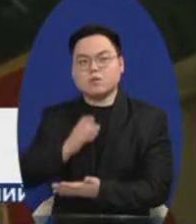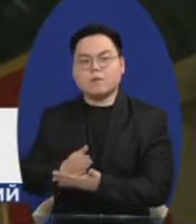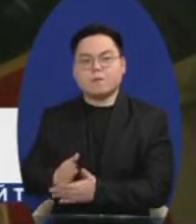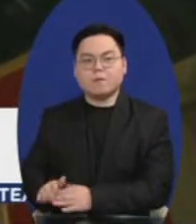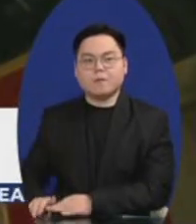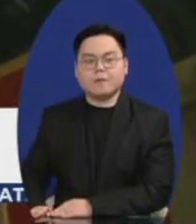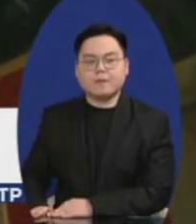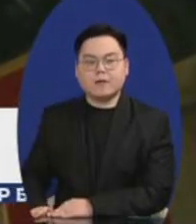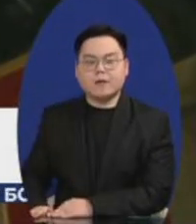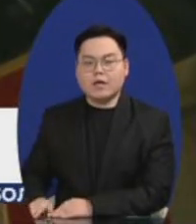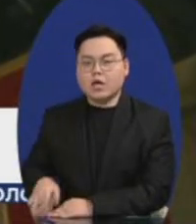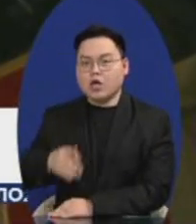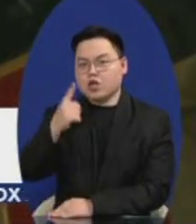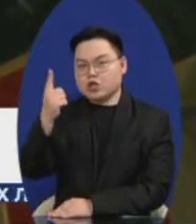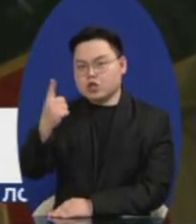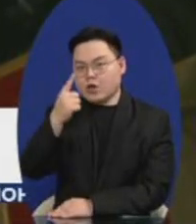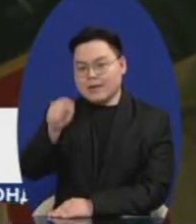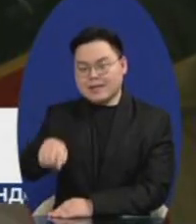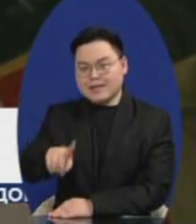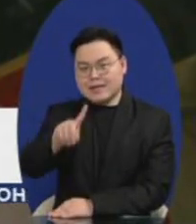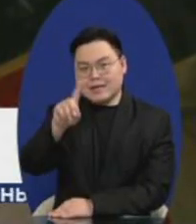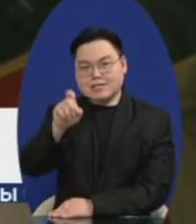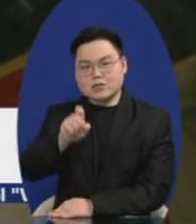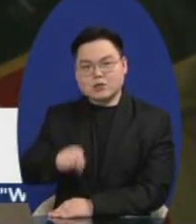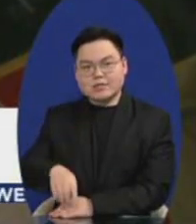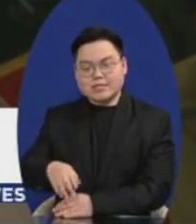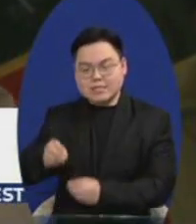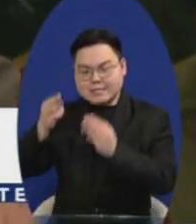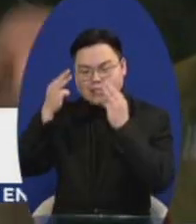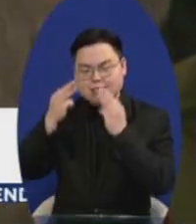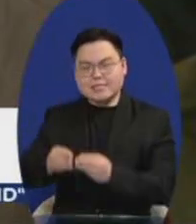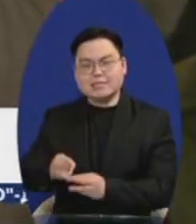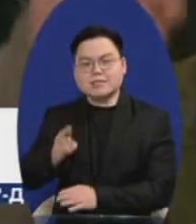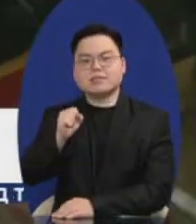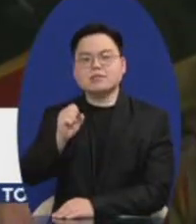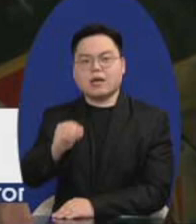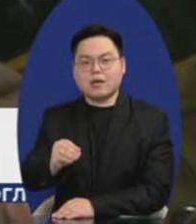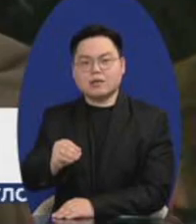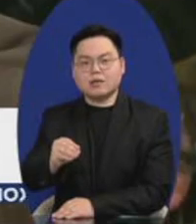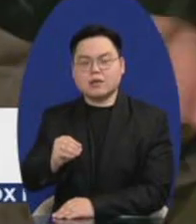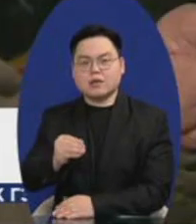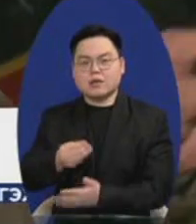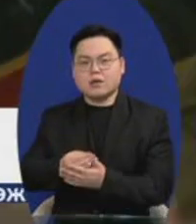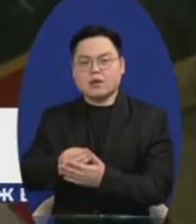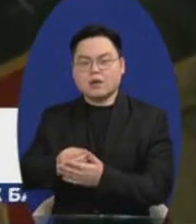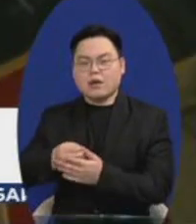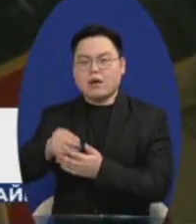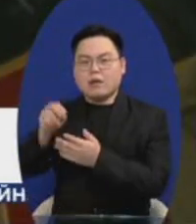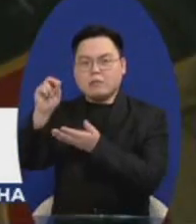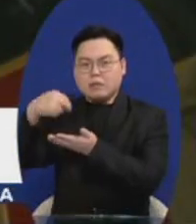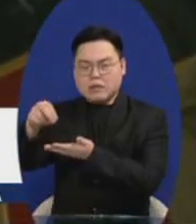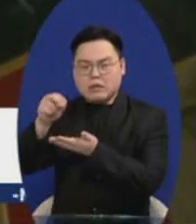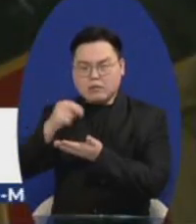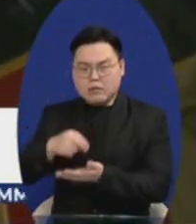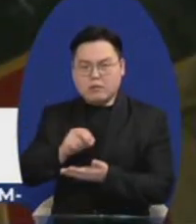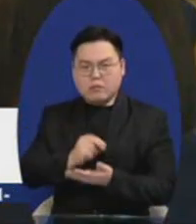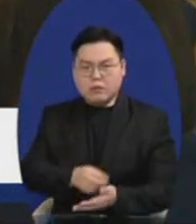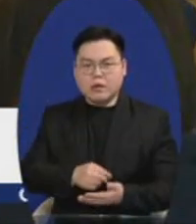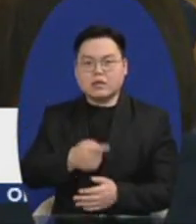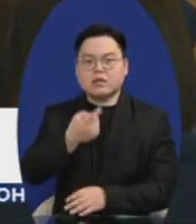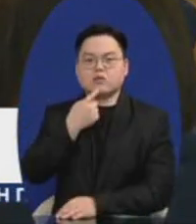мөчний дээр тогны асуудлыг нэгдүгээр одоо яаж шийдэдгийг. Энэ дээшээ босоо хэлбэртэй болчихад манай хоёр дарга хүчирдэггүй гэж